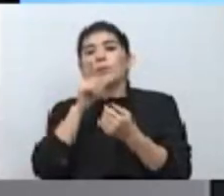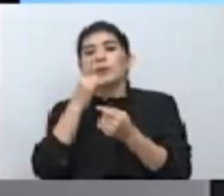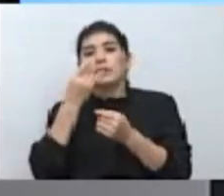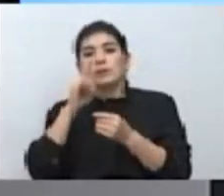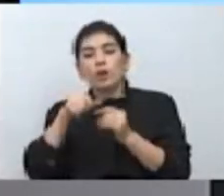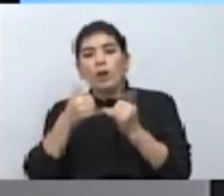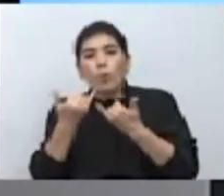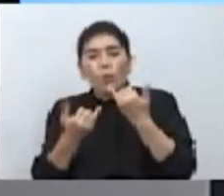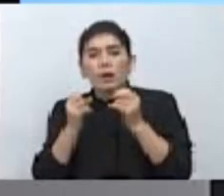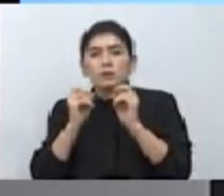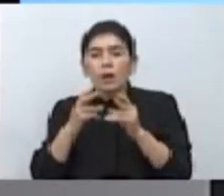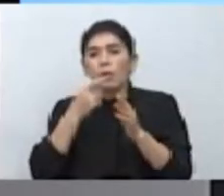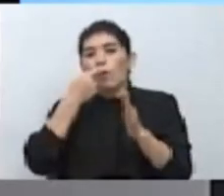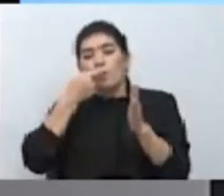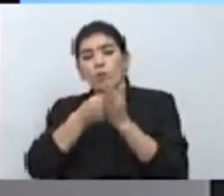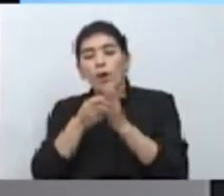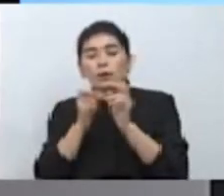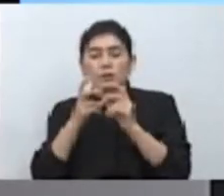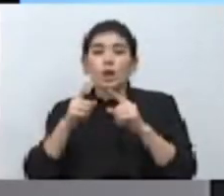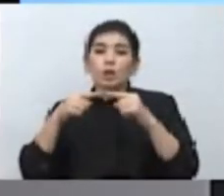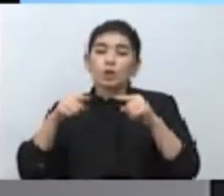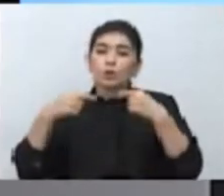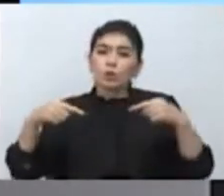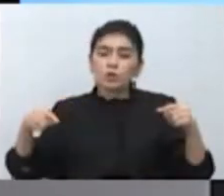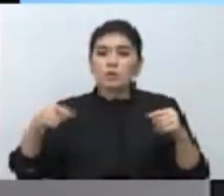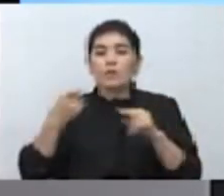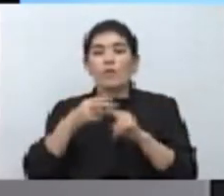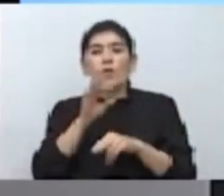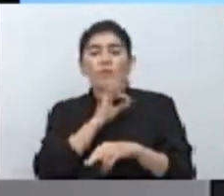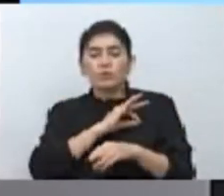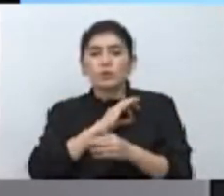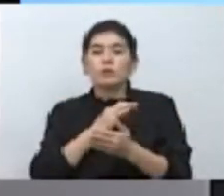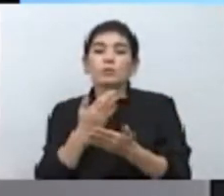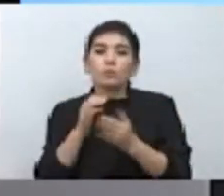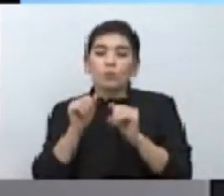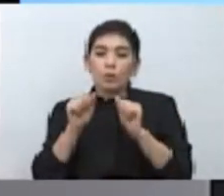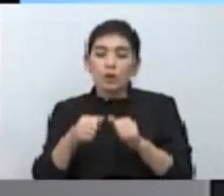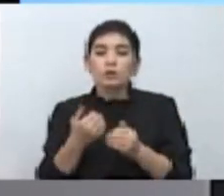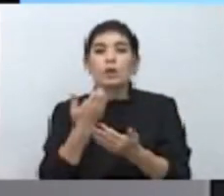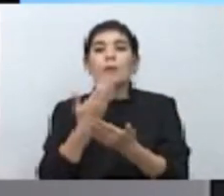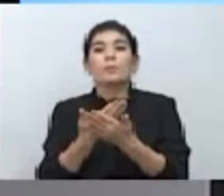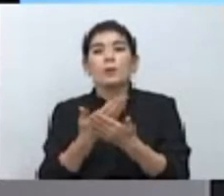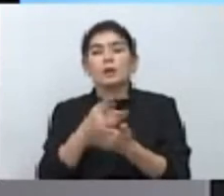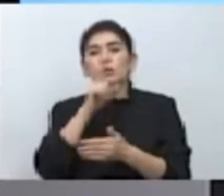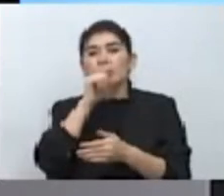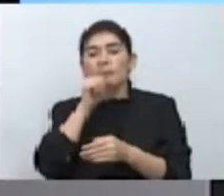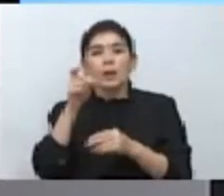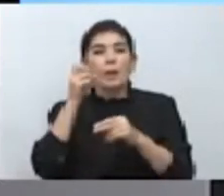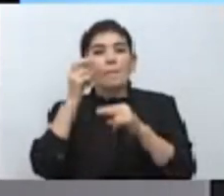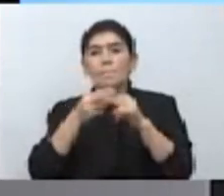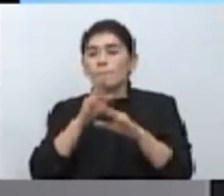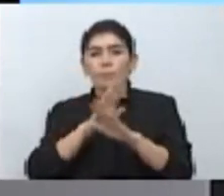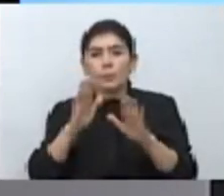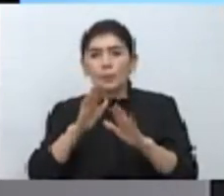kelayotganligi o'rganiladi. Bunda turli xil yordamchi vositalardan ham foydalanish mumkin. Misol uchun qushlarni bezovta qilmaslik